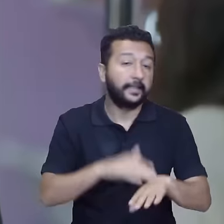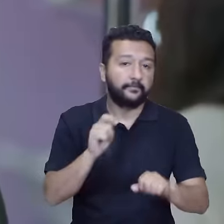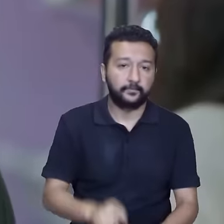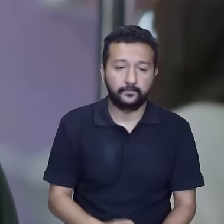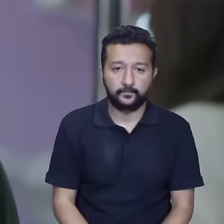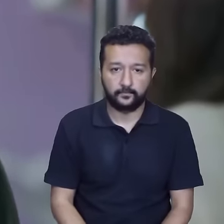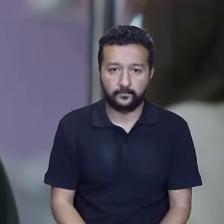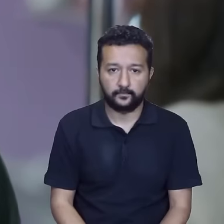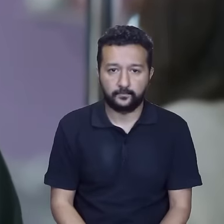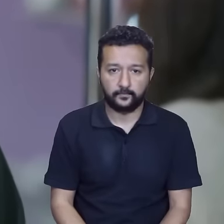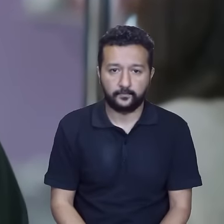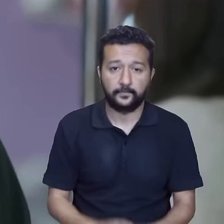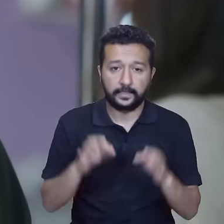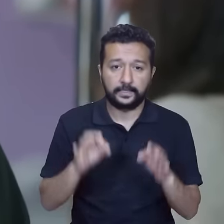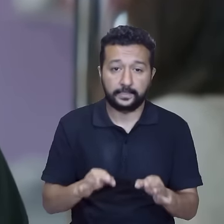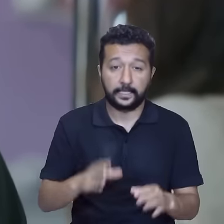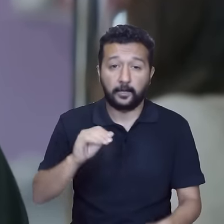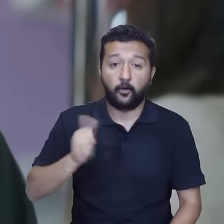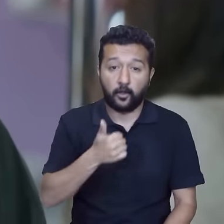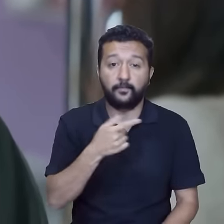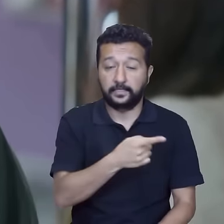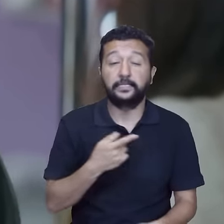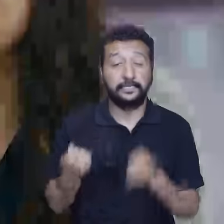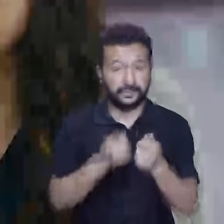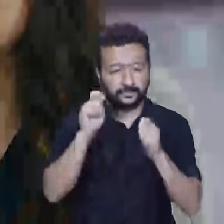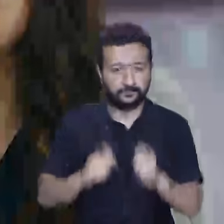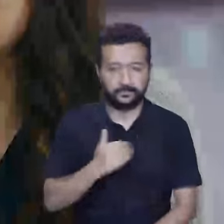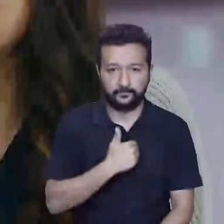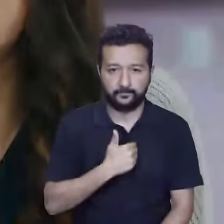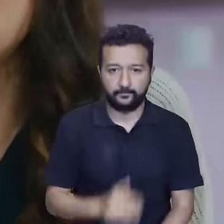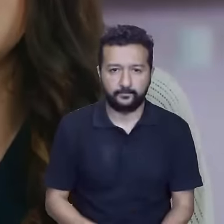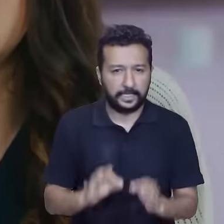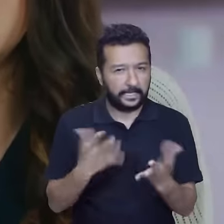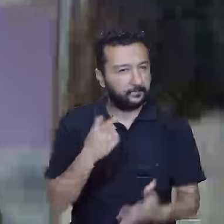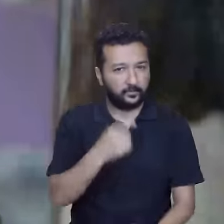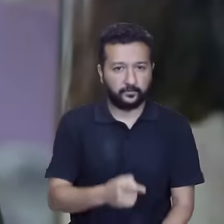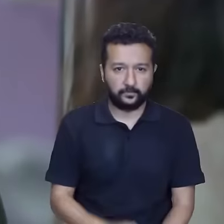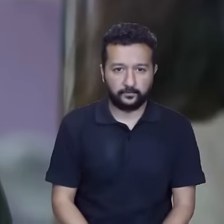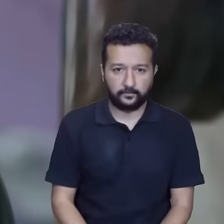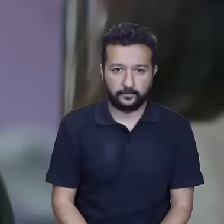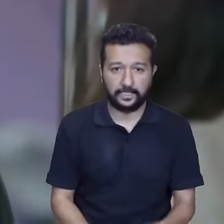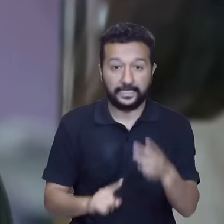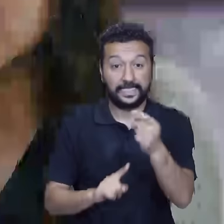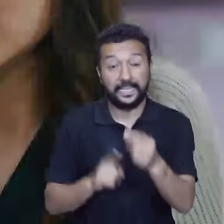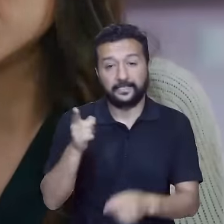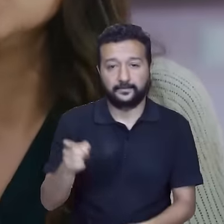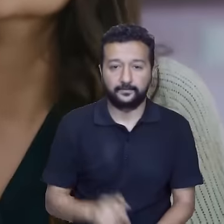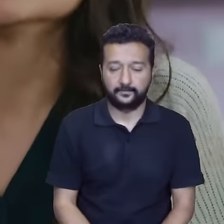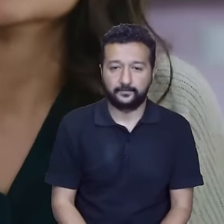yaptın? Şimdi en önemli silahımı kullanacağım. Neymiş o?